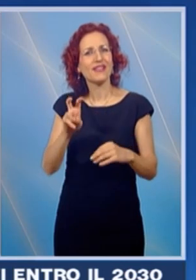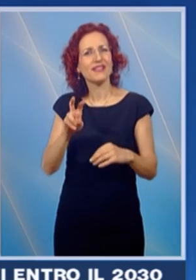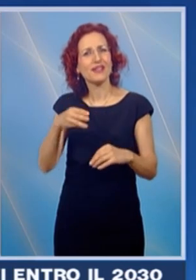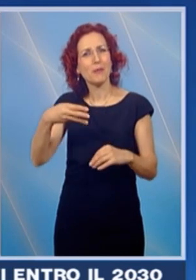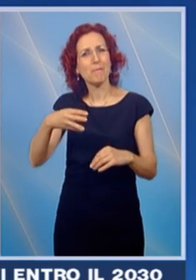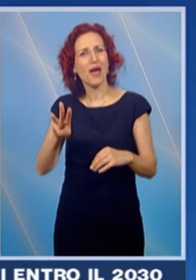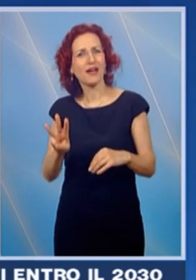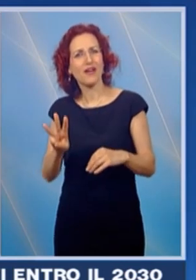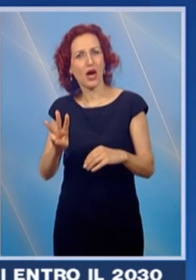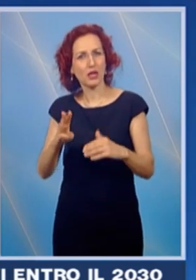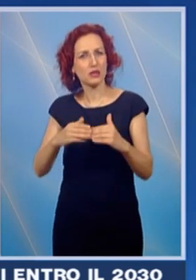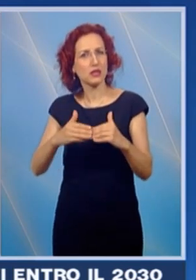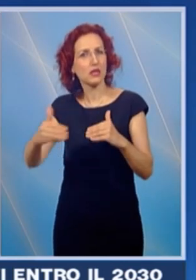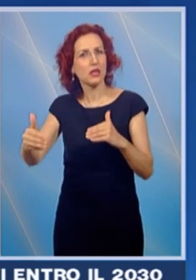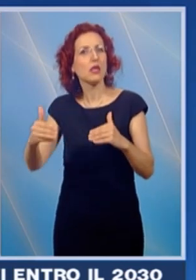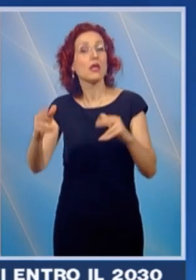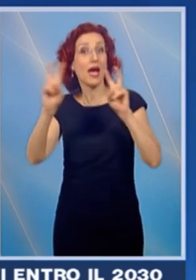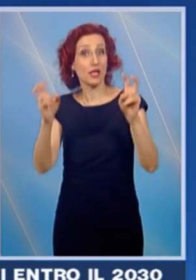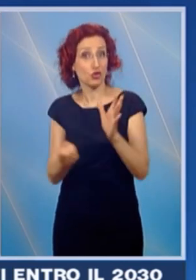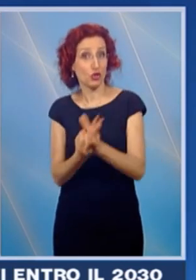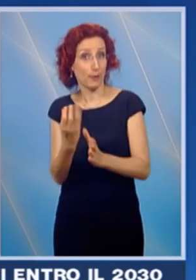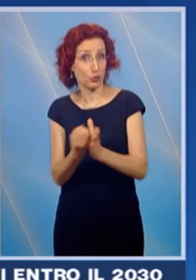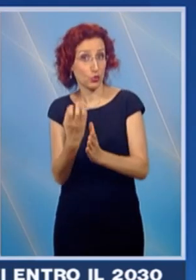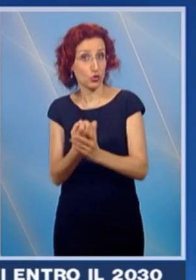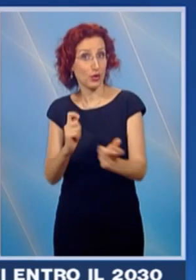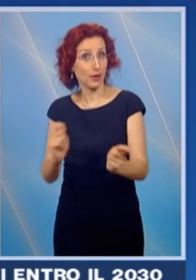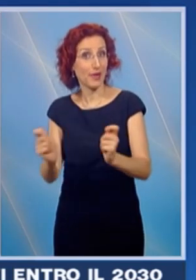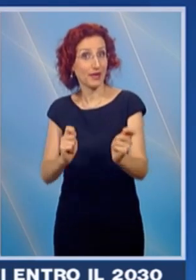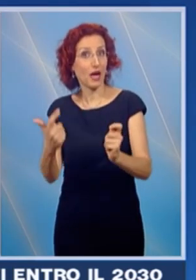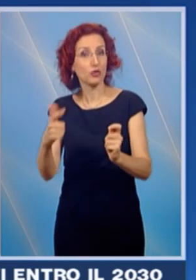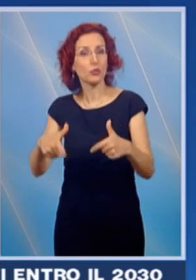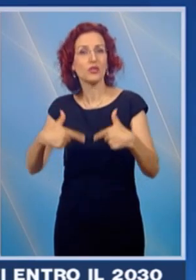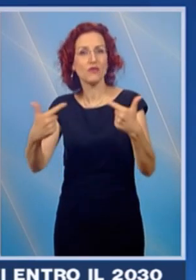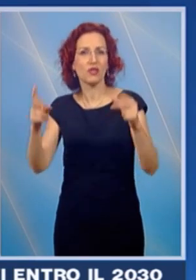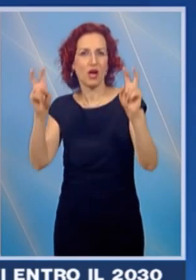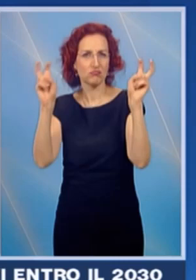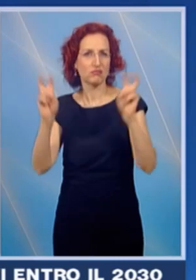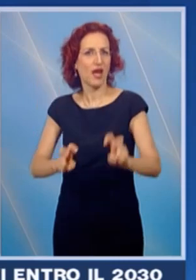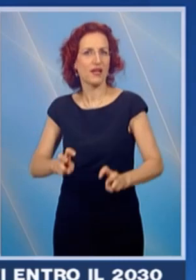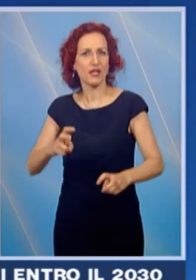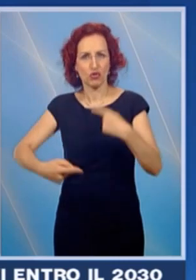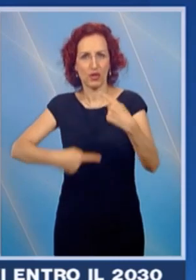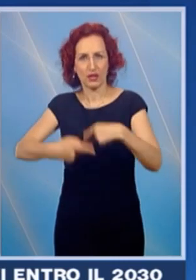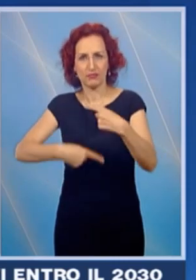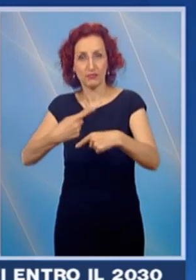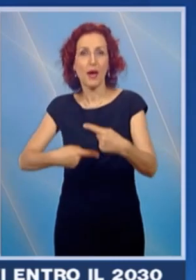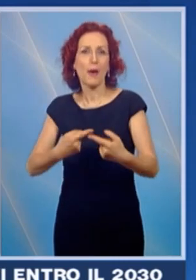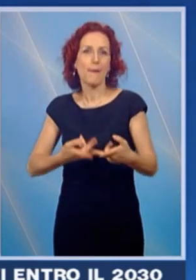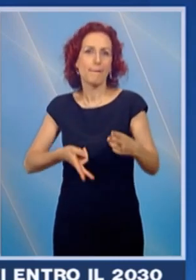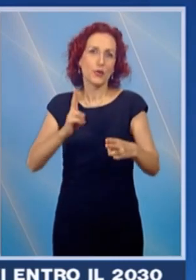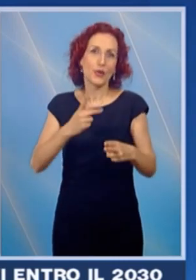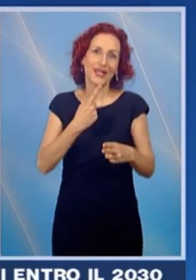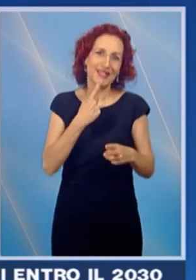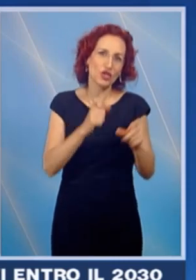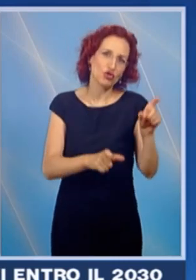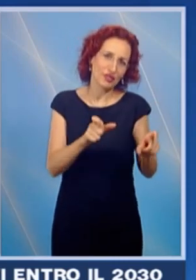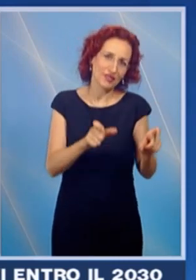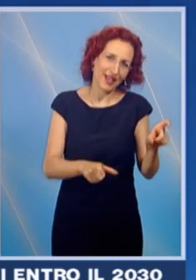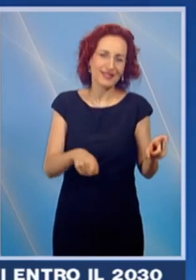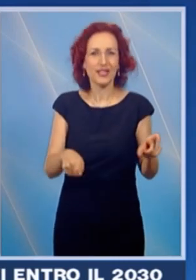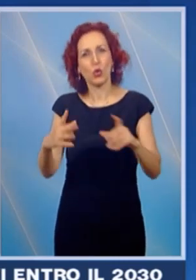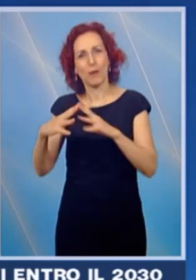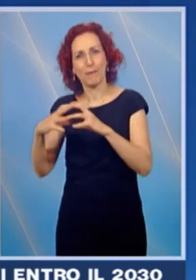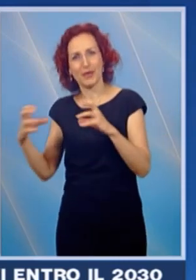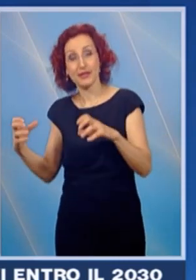a prezzo di mercato necessari per realizzare maggiore autonomia energetica e maggiore concorrenza a beneficio di cittadini e delle imprese. Il